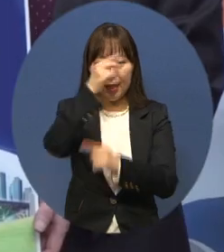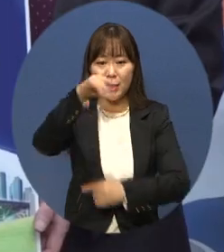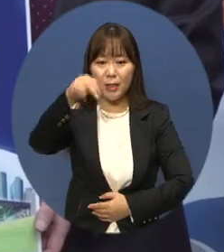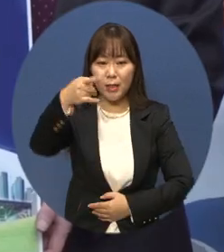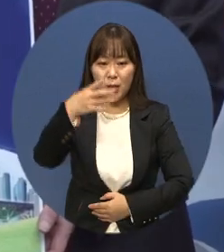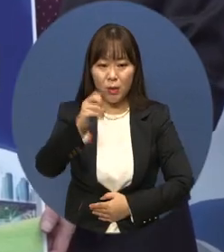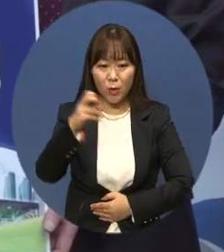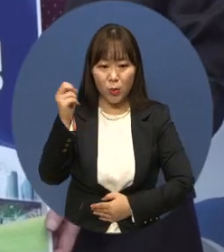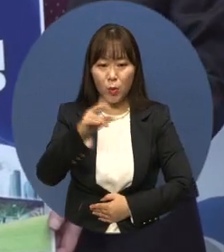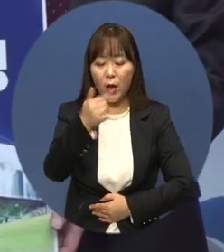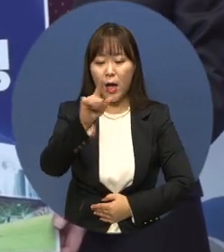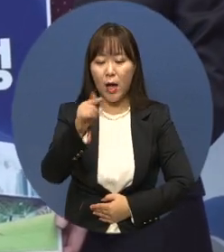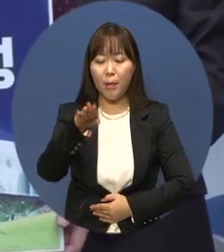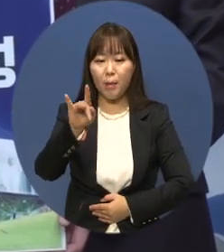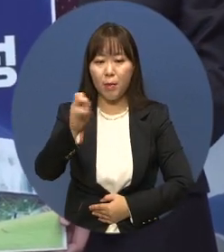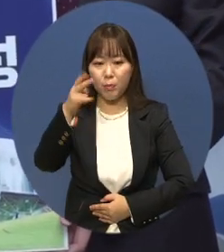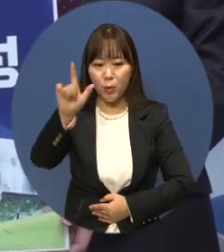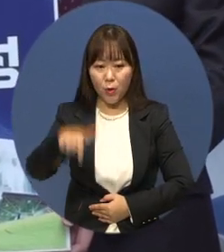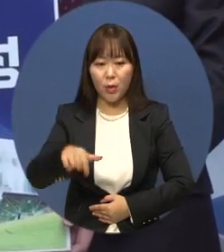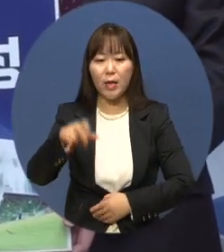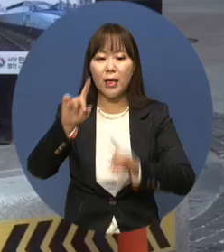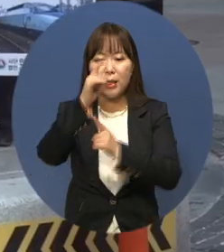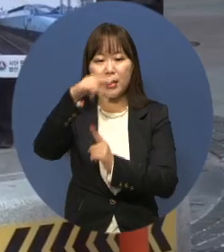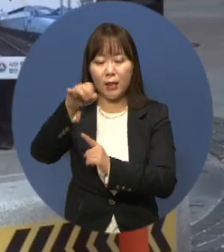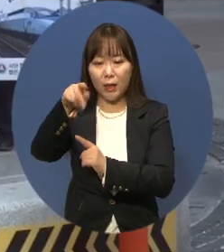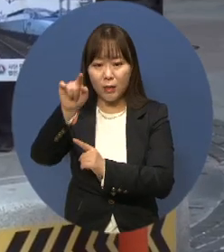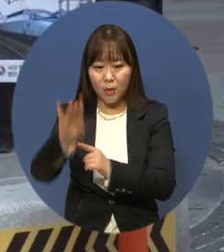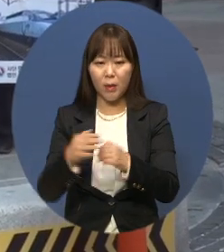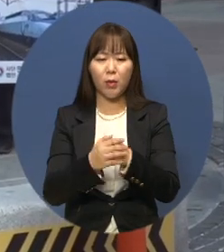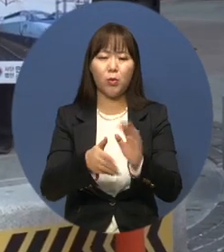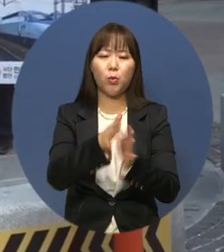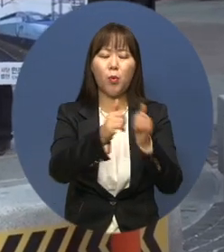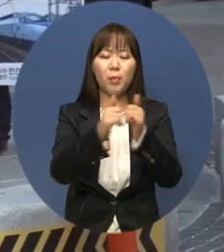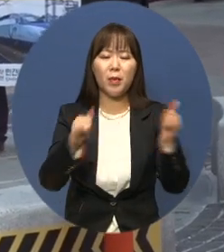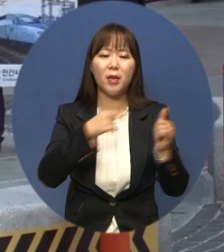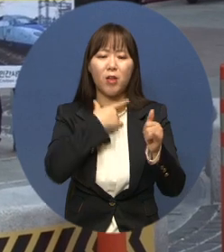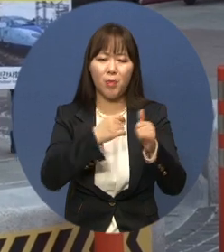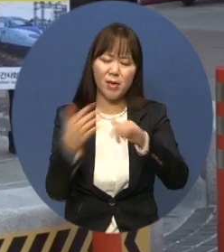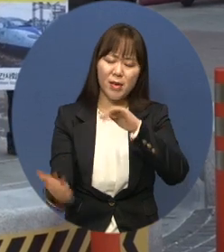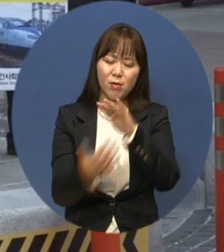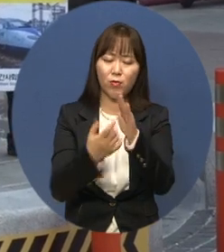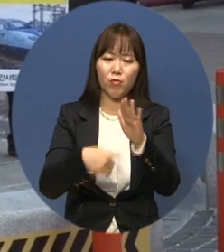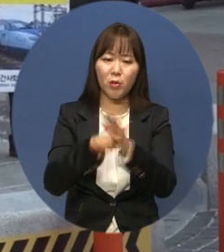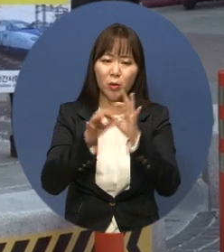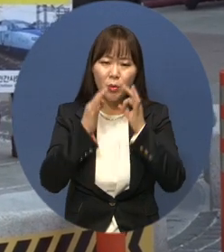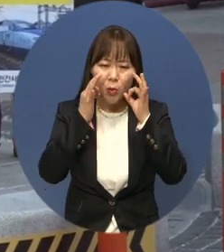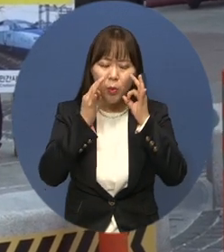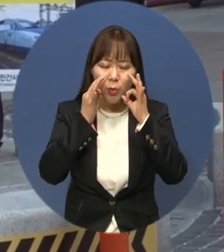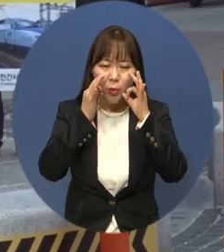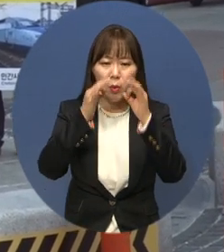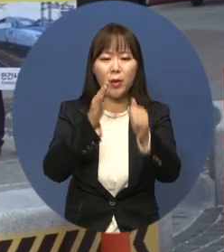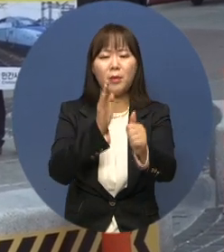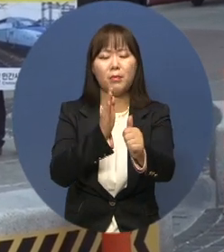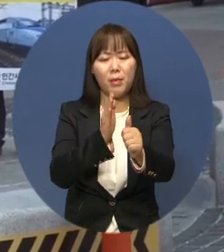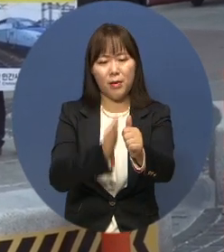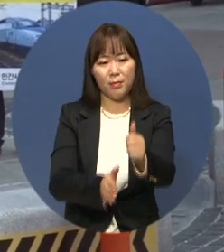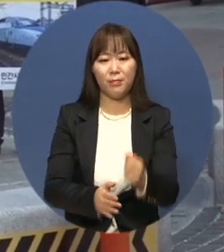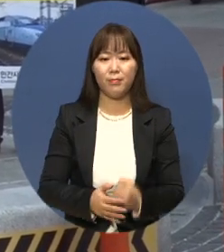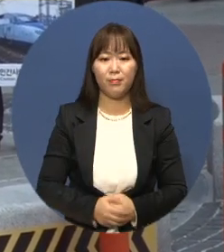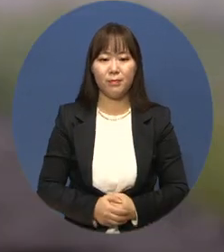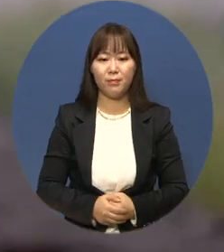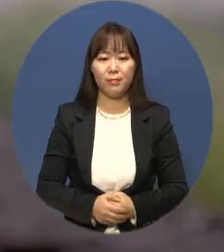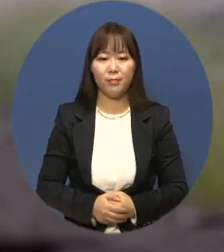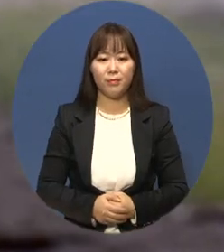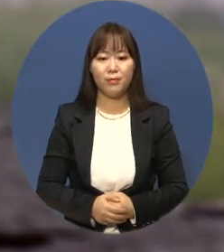지사, 한범덕 시장, 이장섭 의원에게 도민의 염원이 이루어질 수 있도록 최선을 다해 노력해 줄 것을